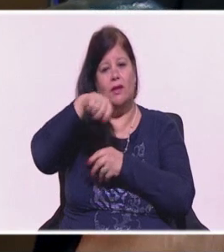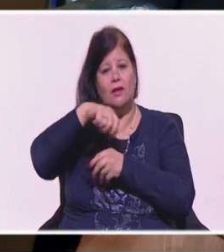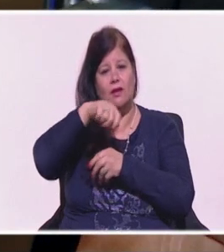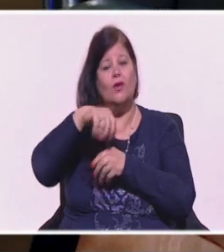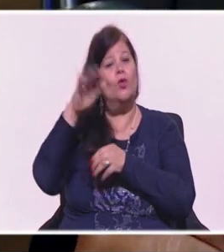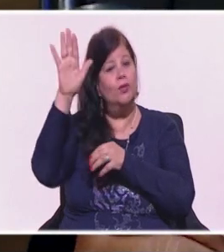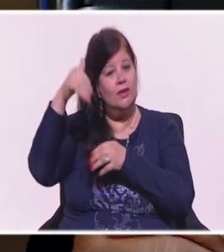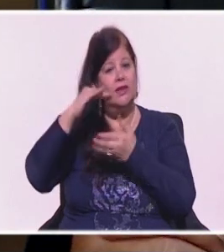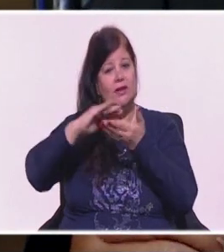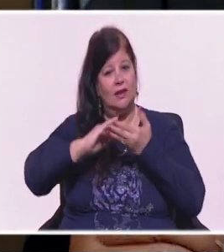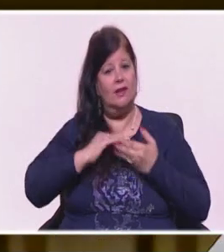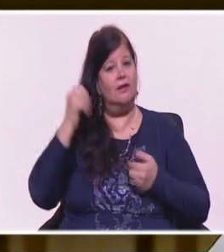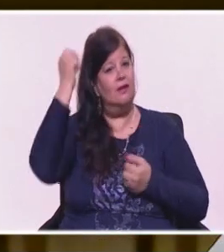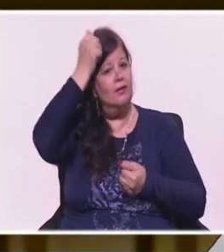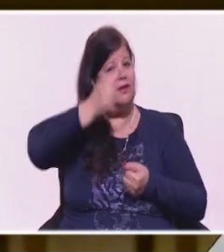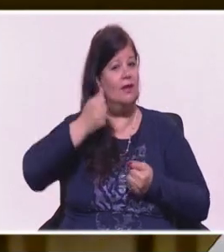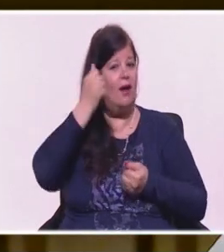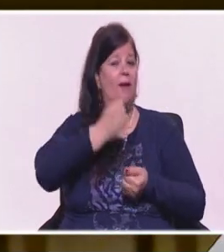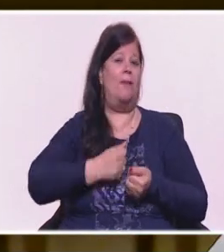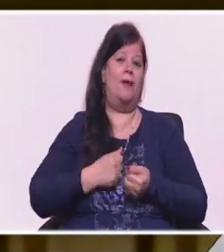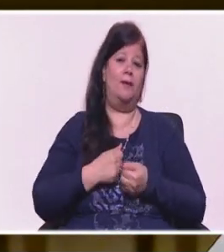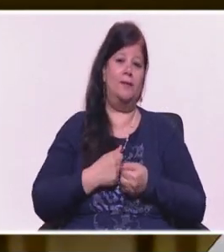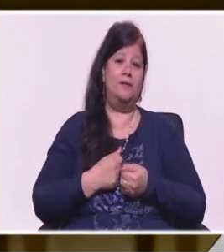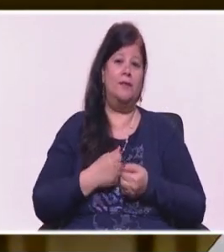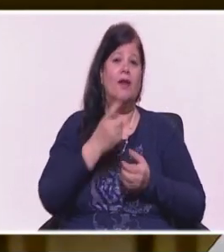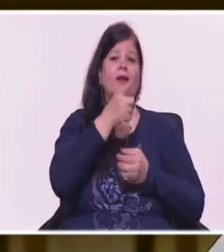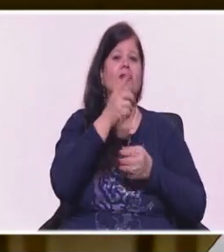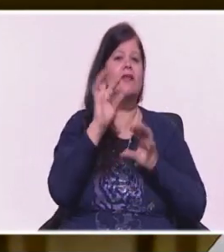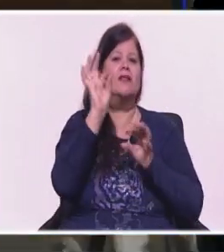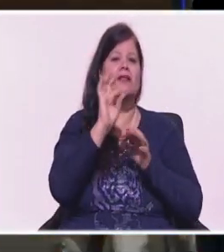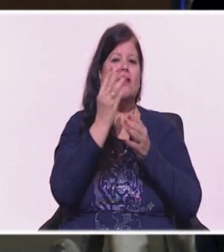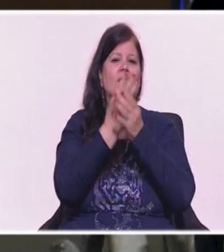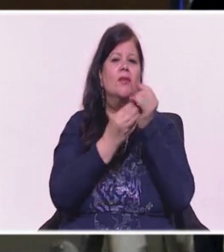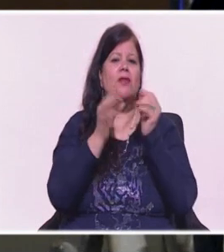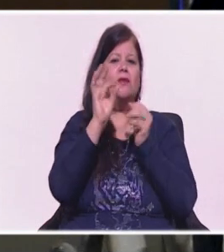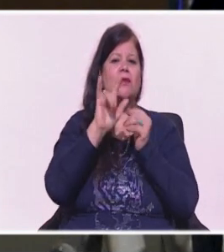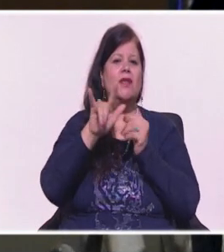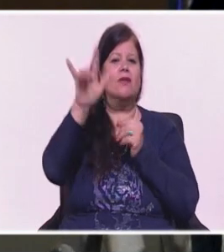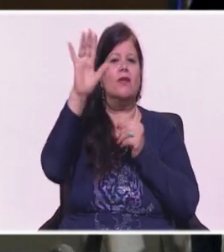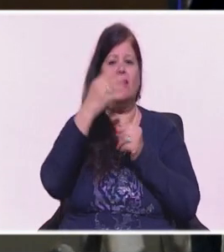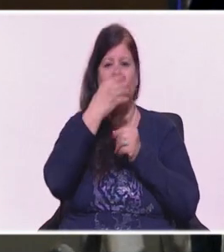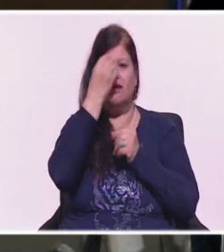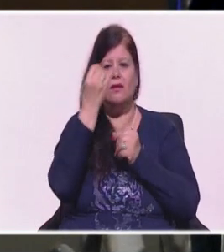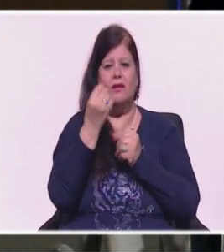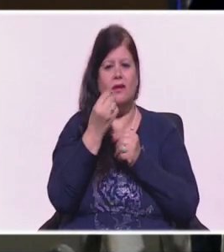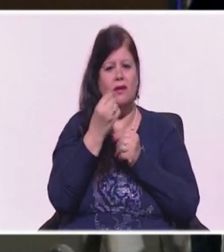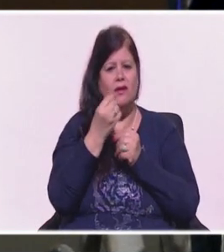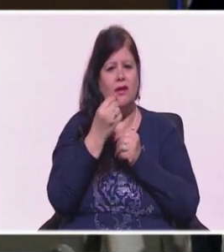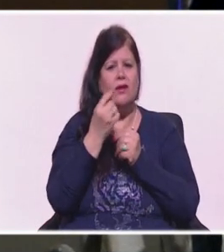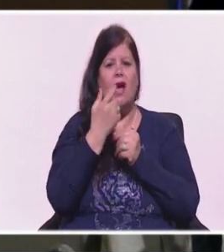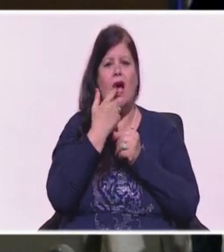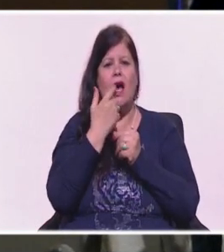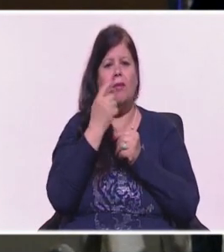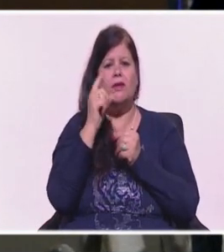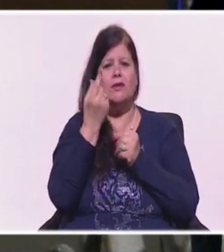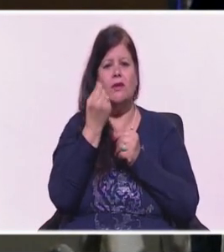تحميني كمان كل أسبوع. قولي لي حاجة نادية، أنت فين ابنك؟ ابني مسافر راح إيطاليا. من كام سنة؟